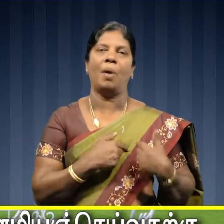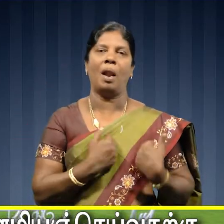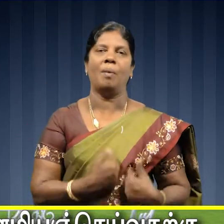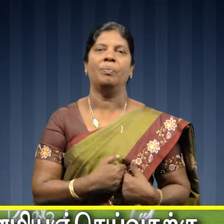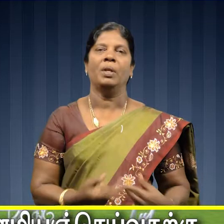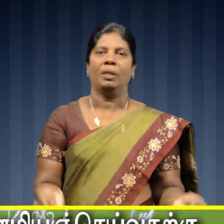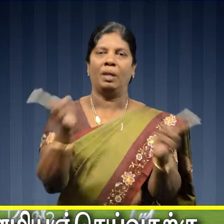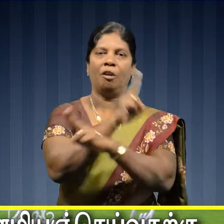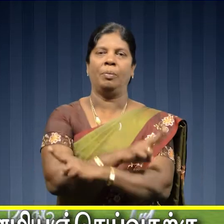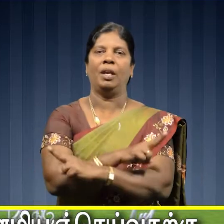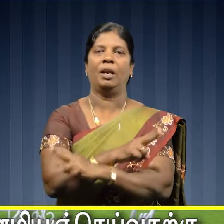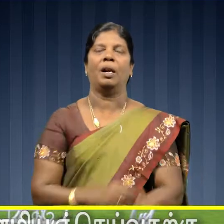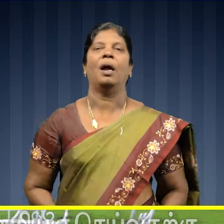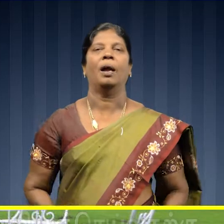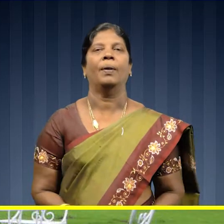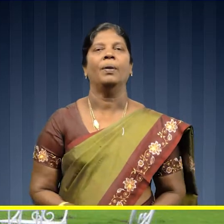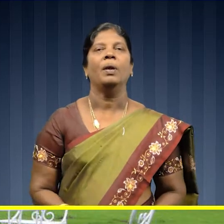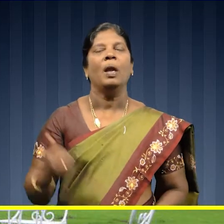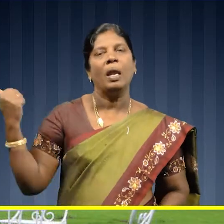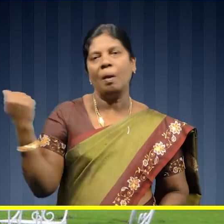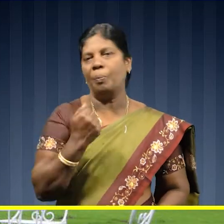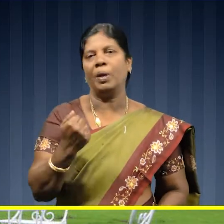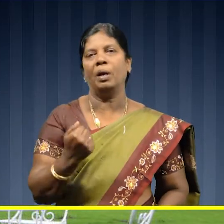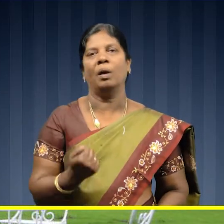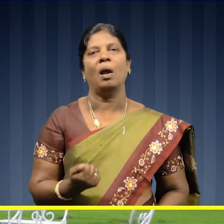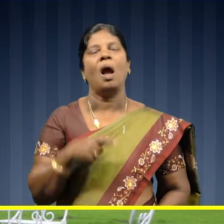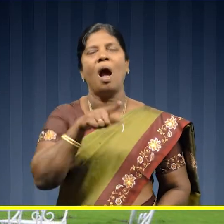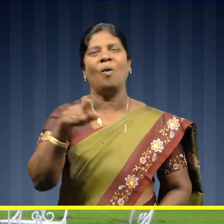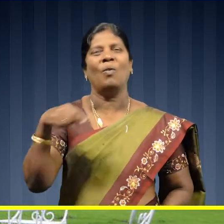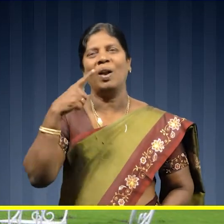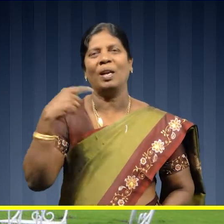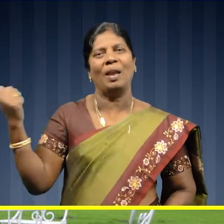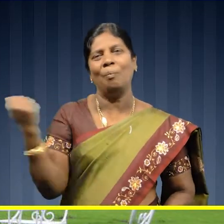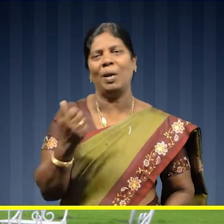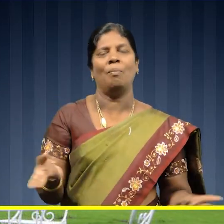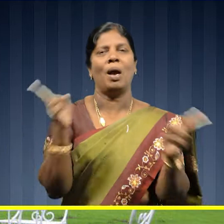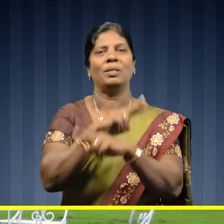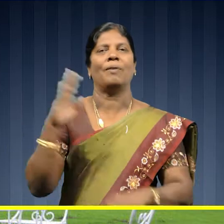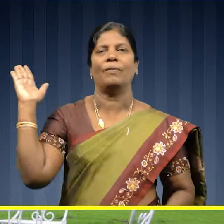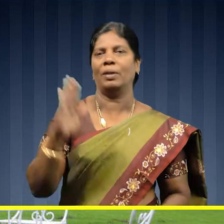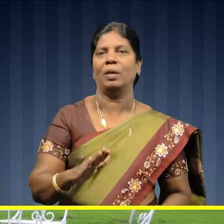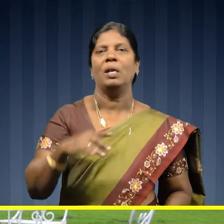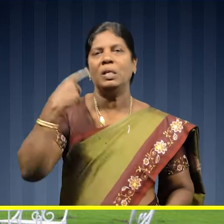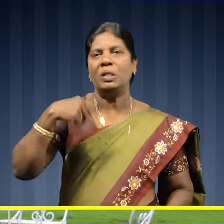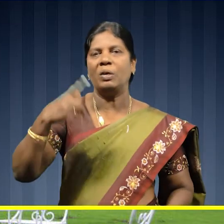கடவுளிடத்தில் மனம் திரும்பினீர்கள். அப்படி என்றால் எப்படி முதல்ல இந்த அனுபவம் அவர்களுக்கு கிடைத்தது?